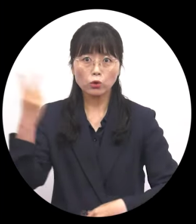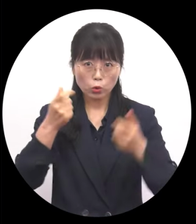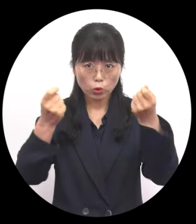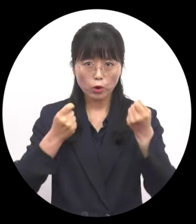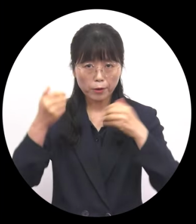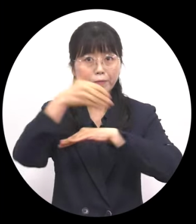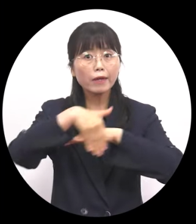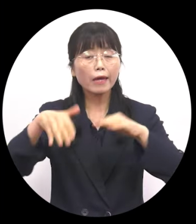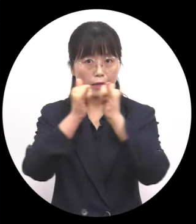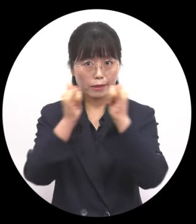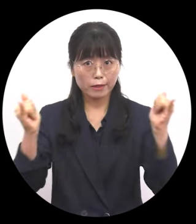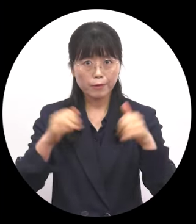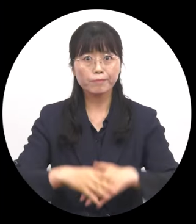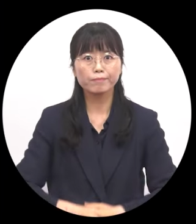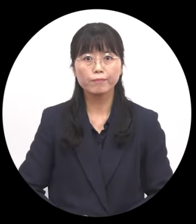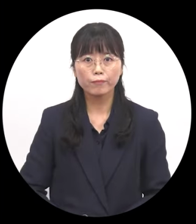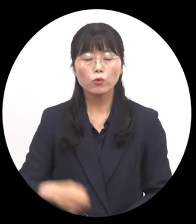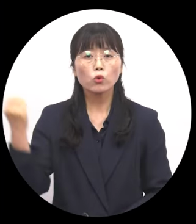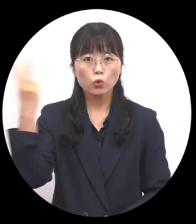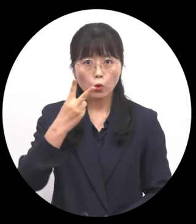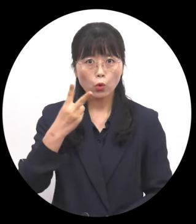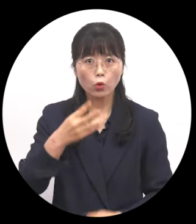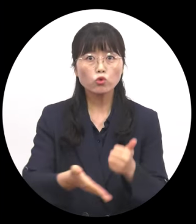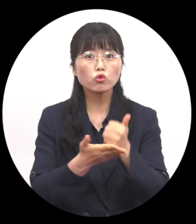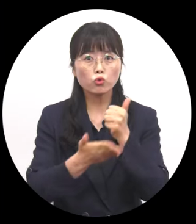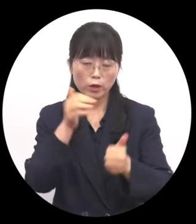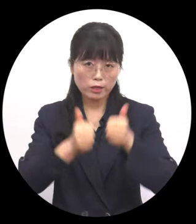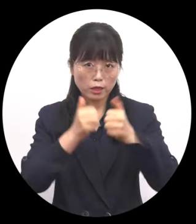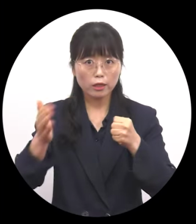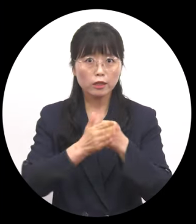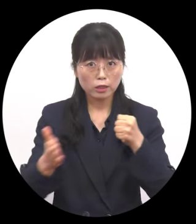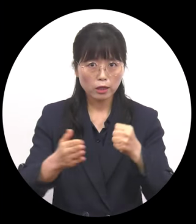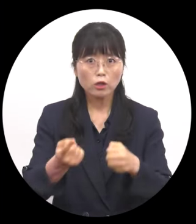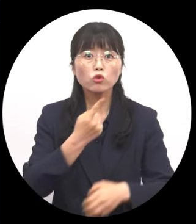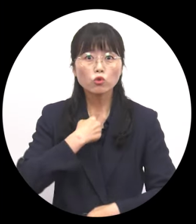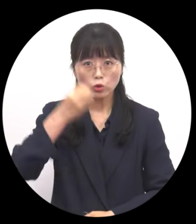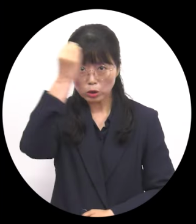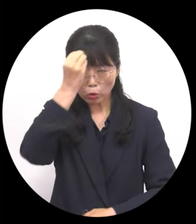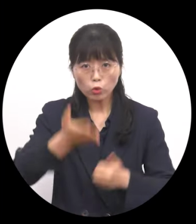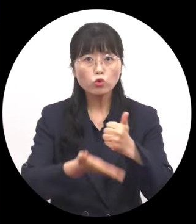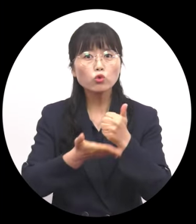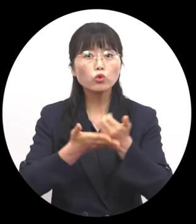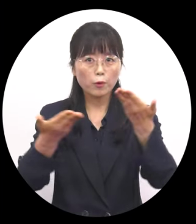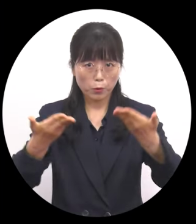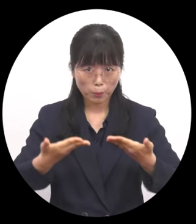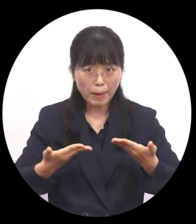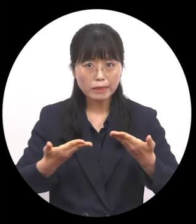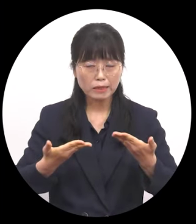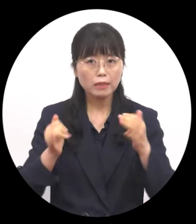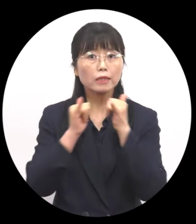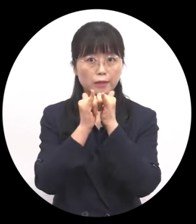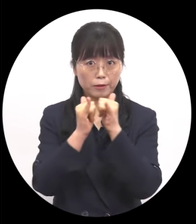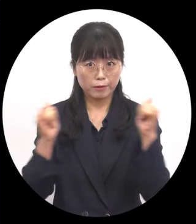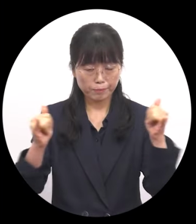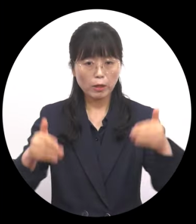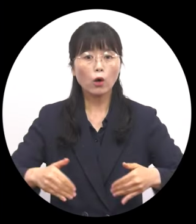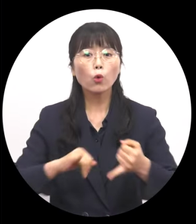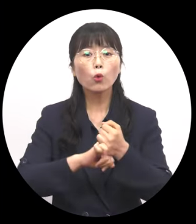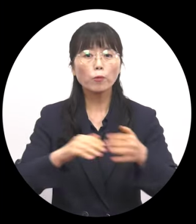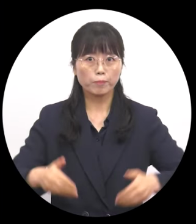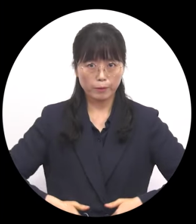졸업 예정자입니다. 또한 추천 전형이기 때문에 출신 고교의 추천을 반드시 받으셔야